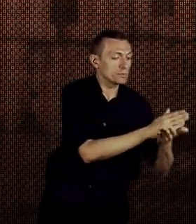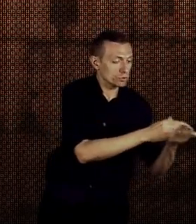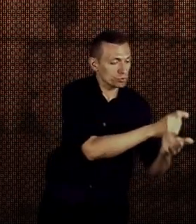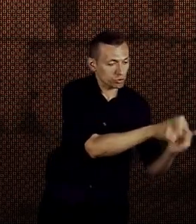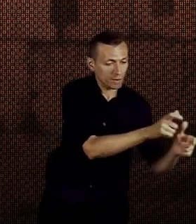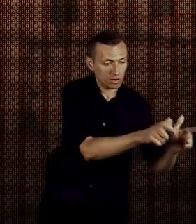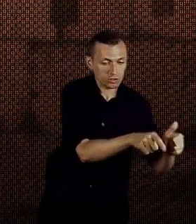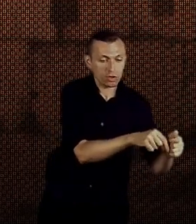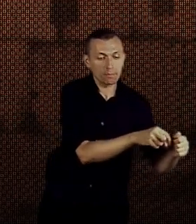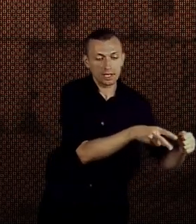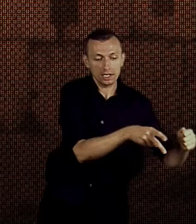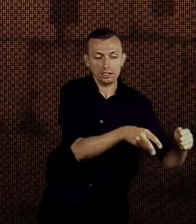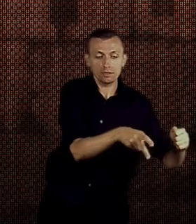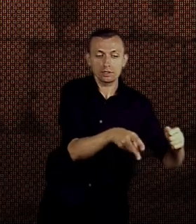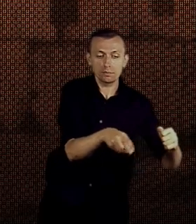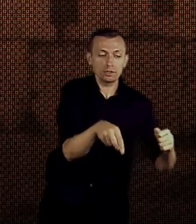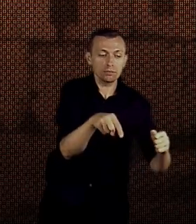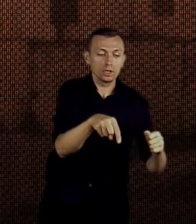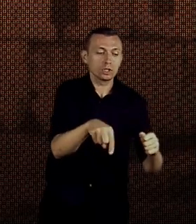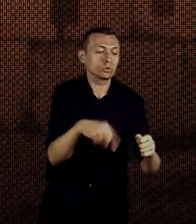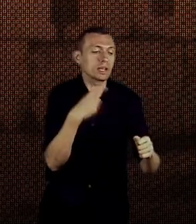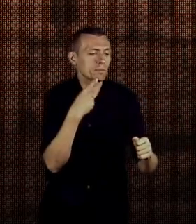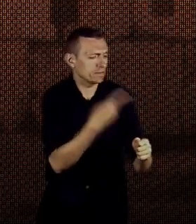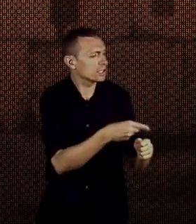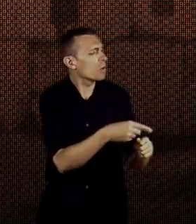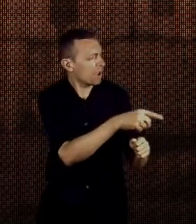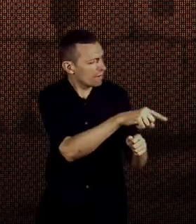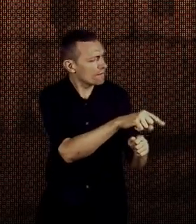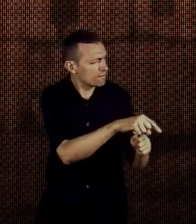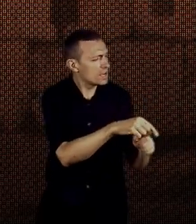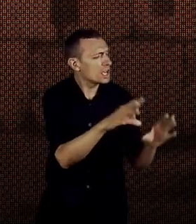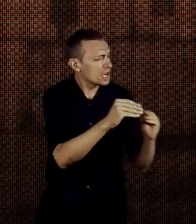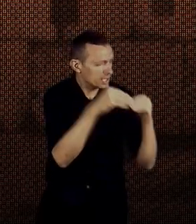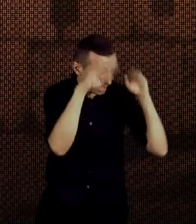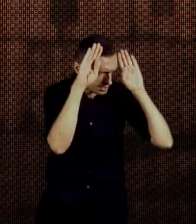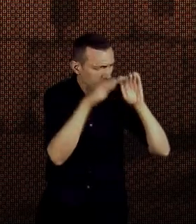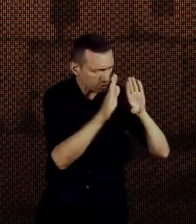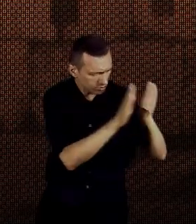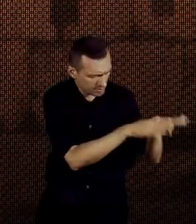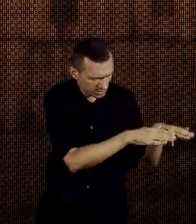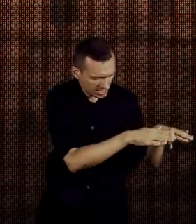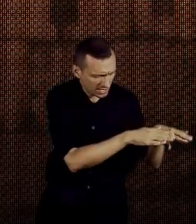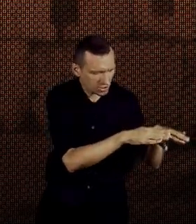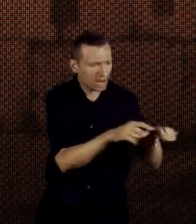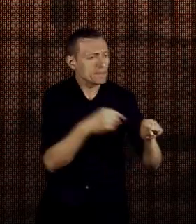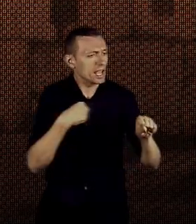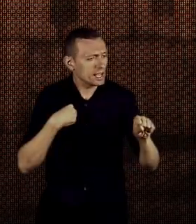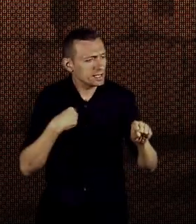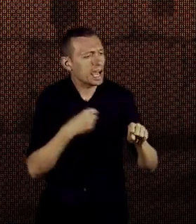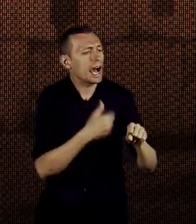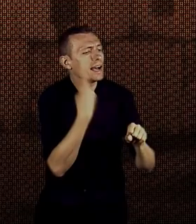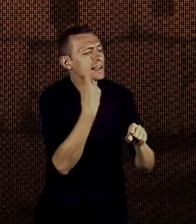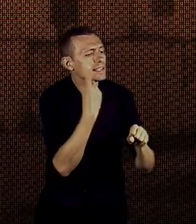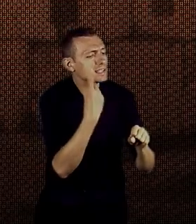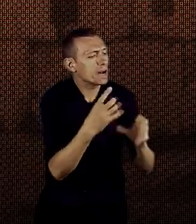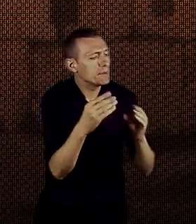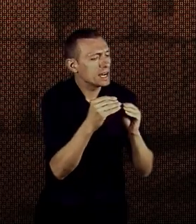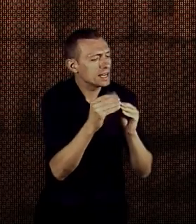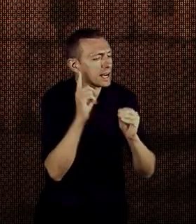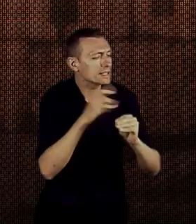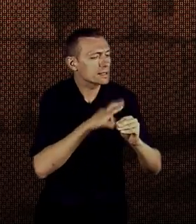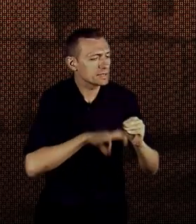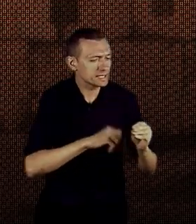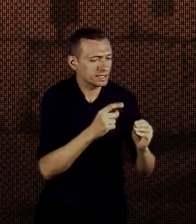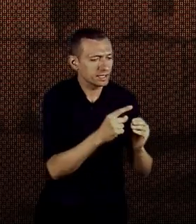i chłopiec udamy się tam, a po złożeniu ofiary wrócimy tutaj do was.